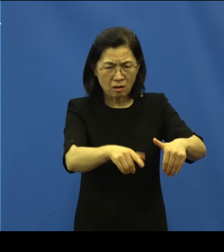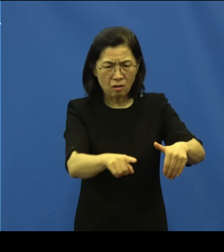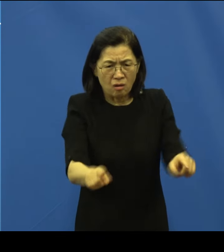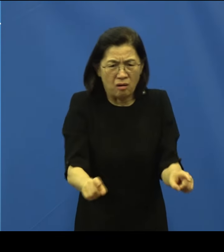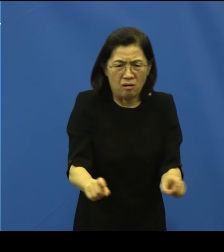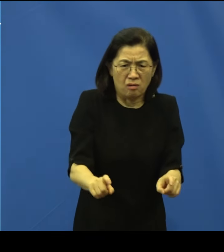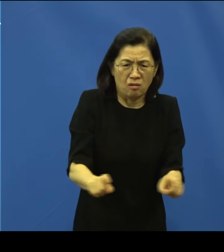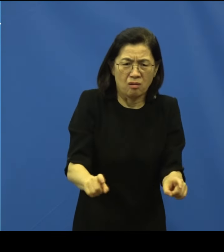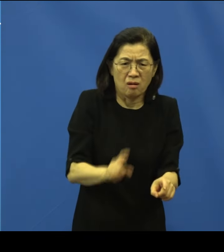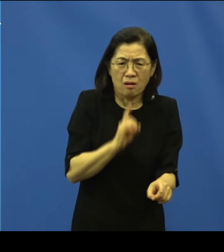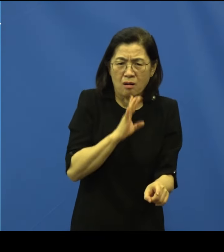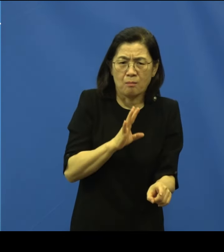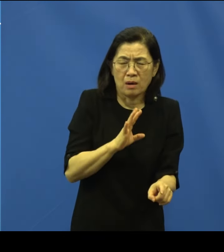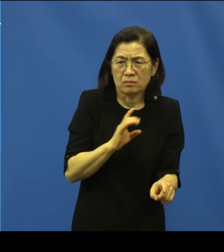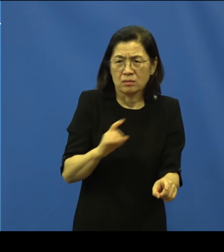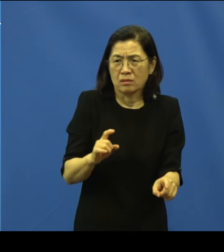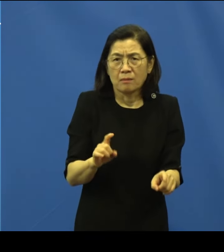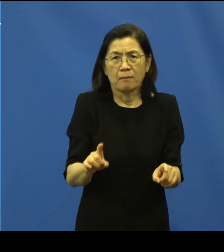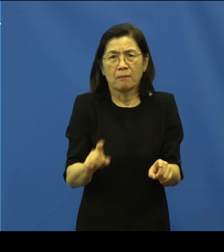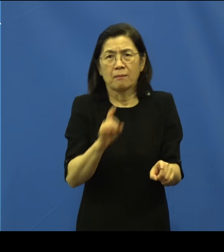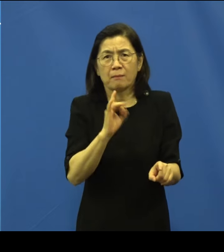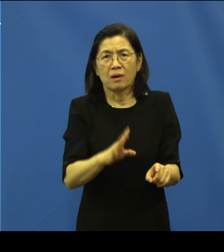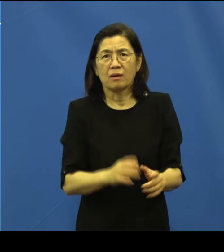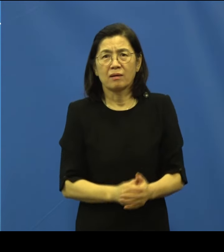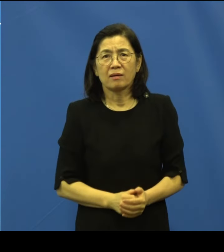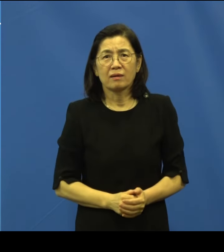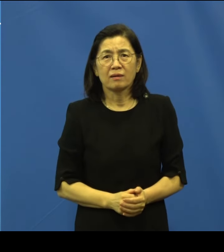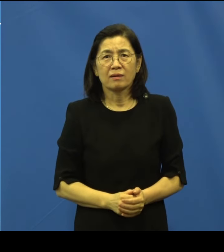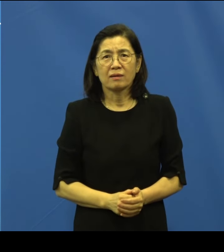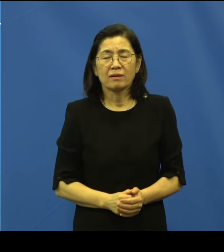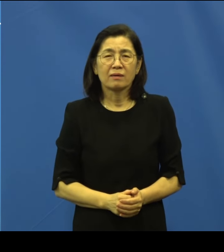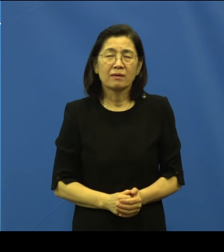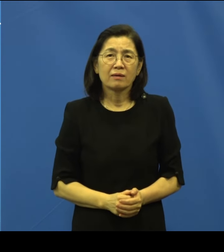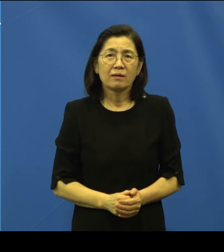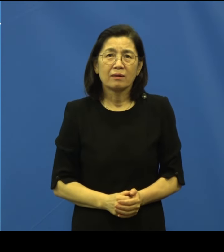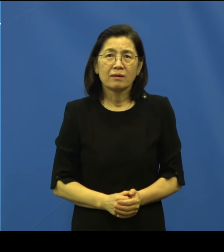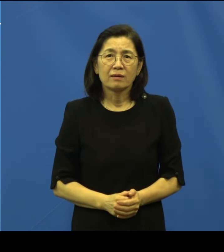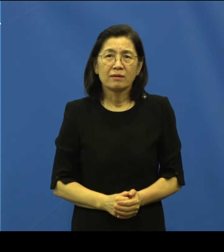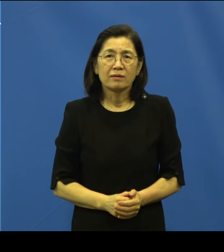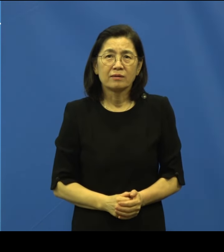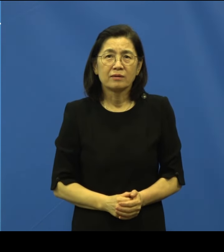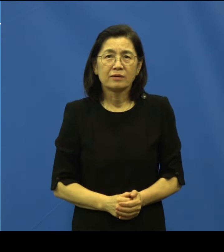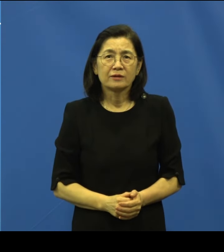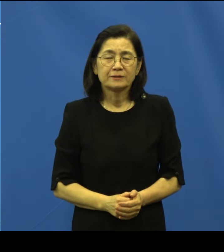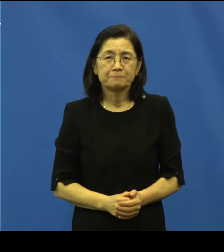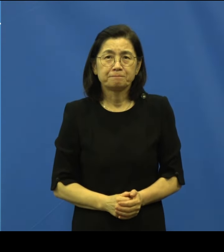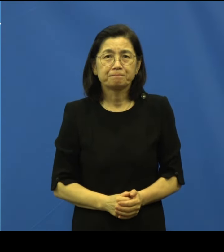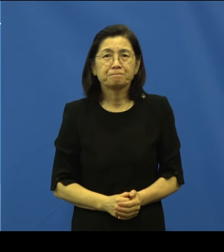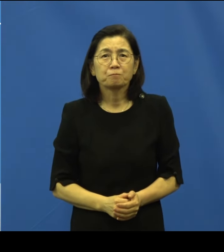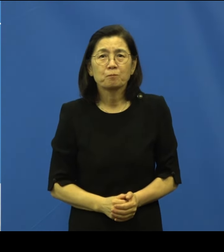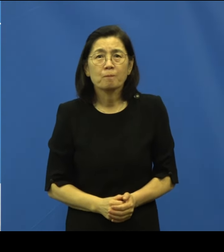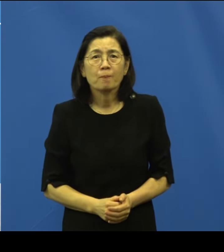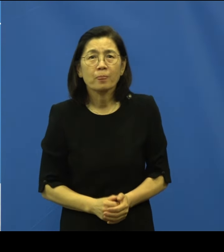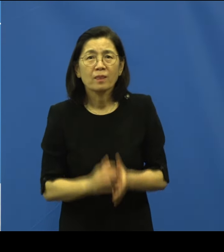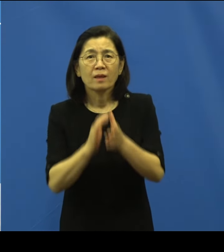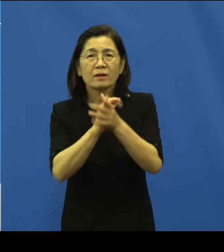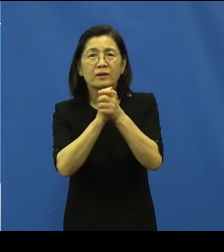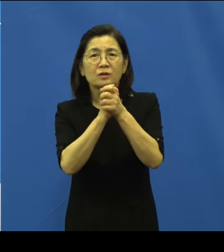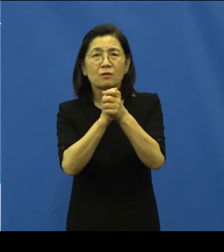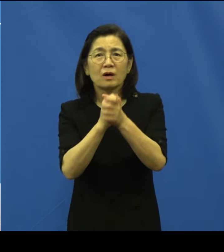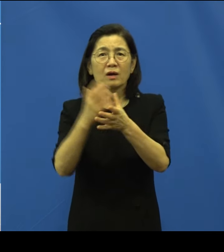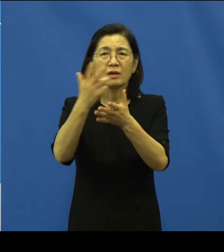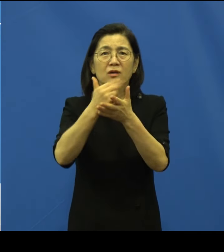아니니까 엘리사는 기도합니다. 너 좀 똑바로 쳐다보라 얘기하지 않고 기도를 해요. 17절 기도하여 이르되